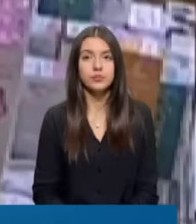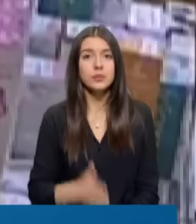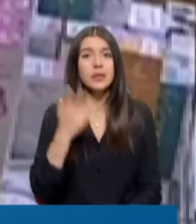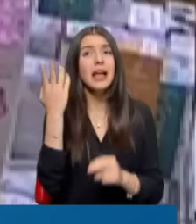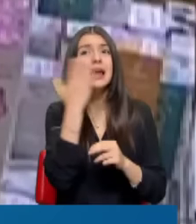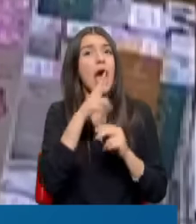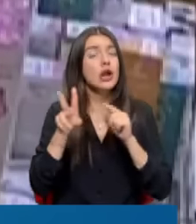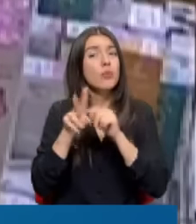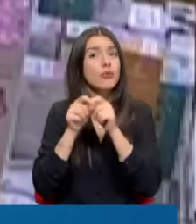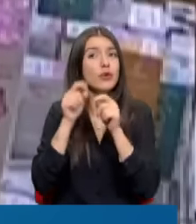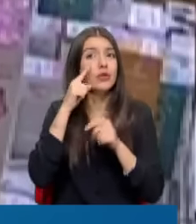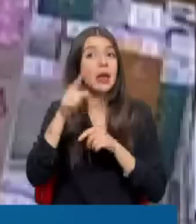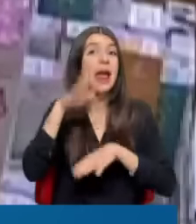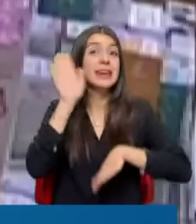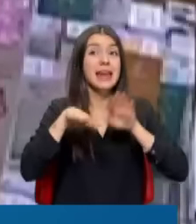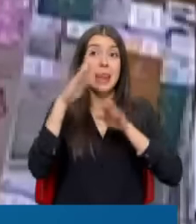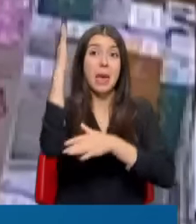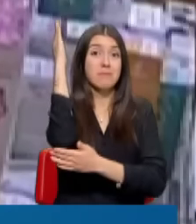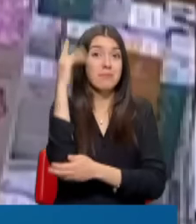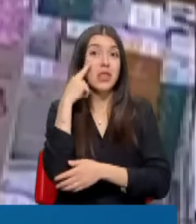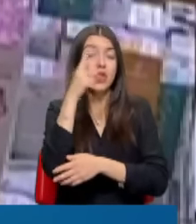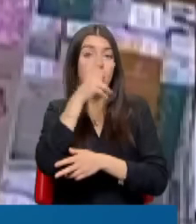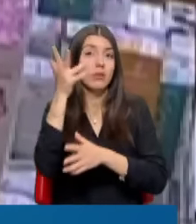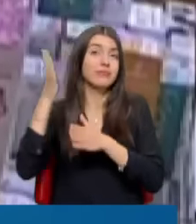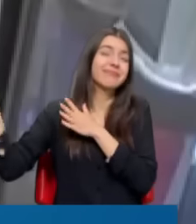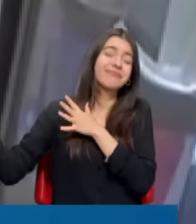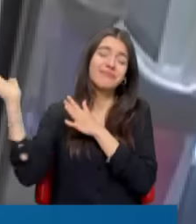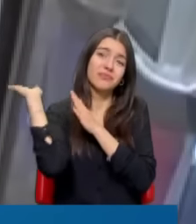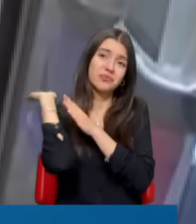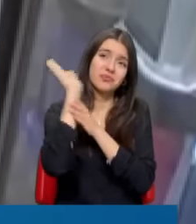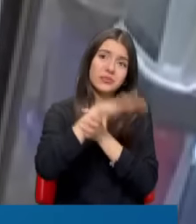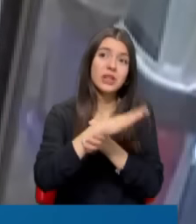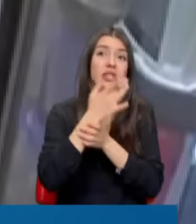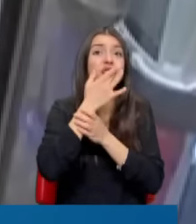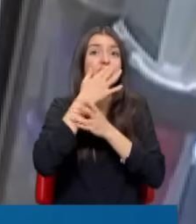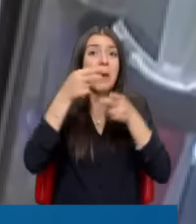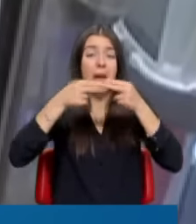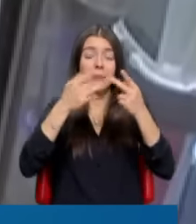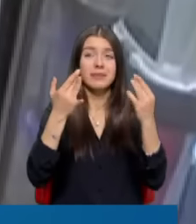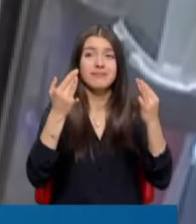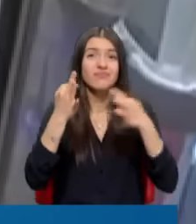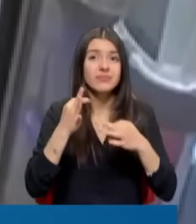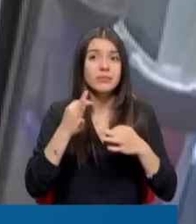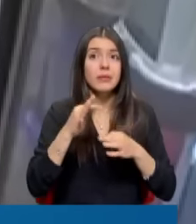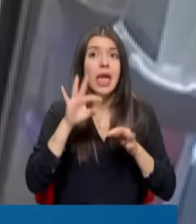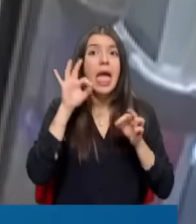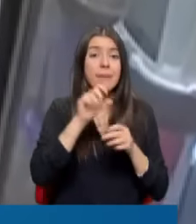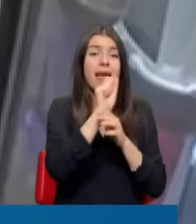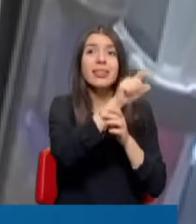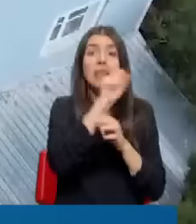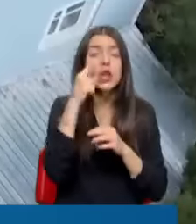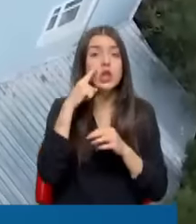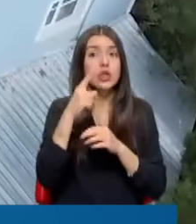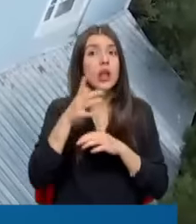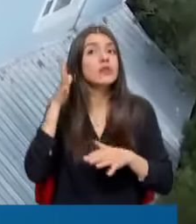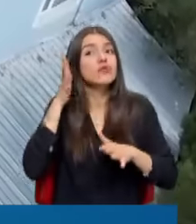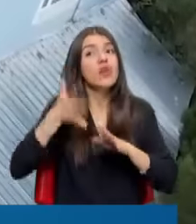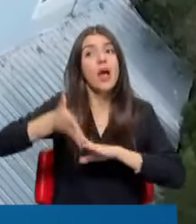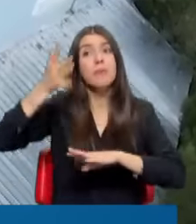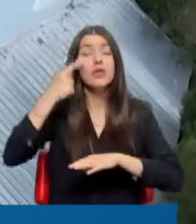Karabük'te bir iş yerinin reklam panosu böyle uçtu. Bir başka iş yerinin de cam kapısı patladı. Hemen her ilde sayısız minare